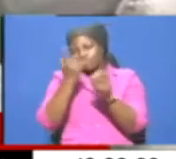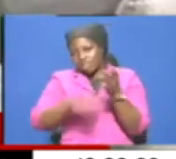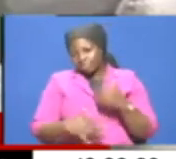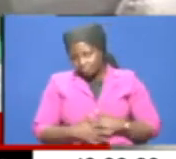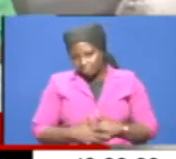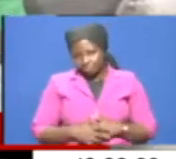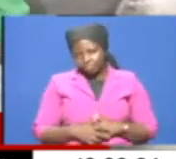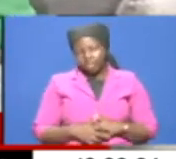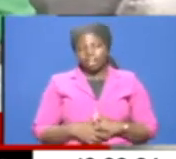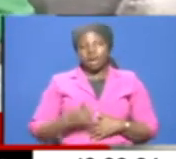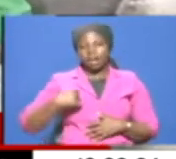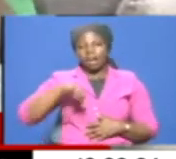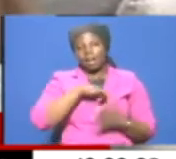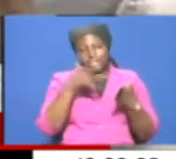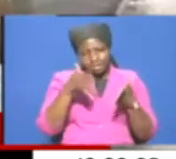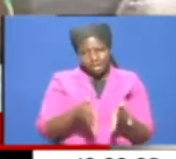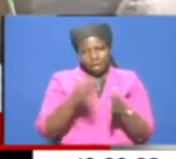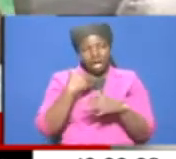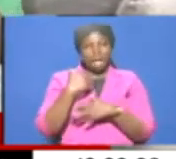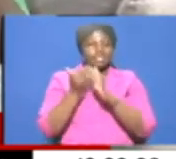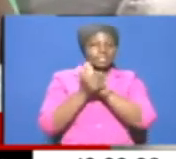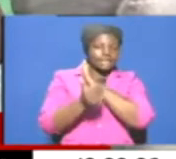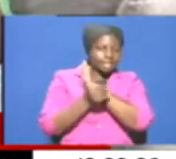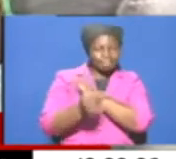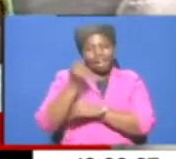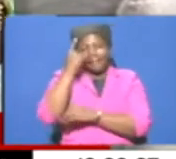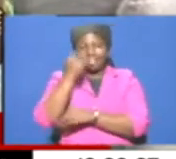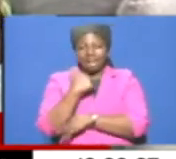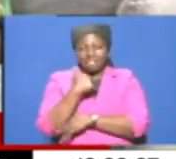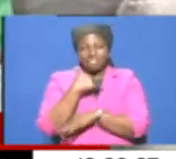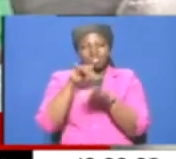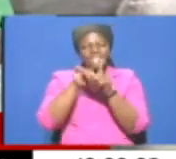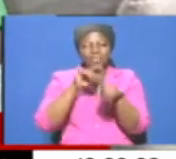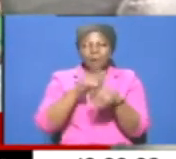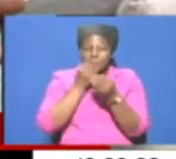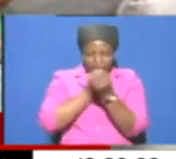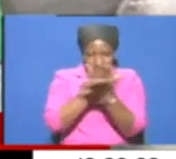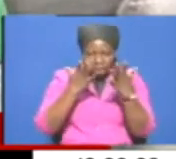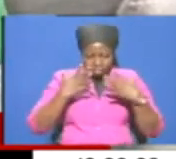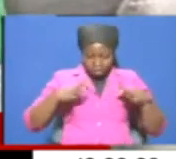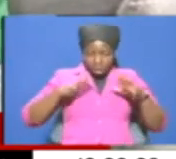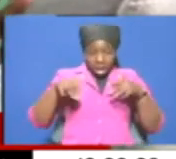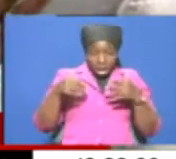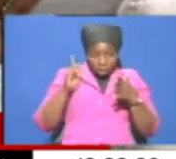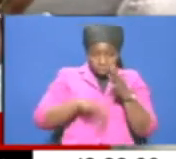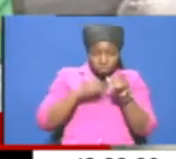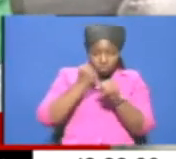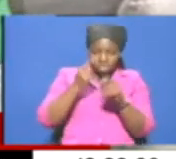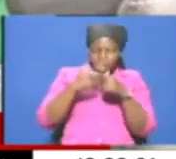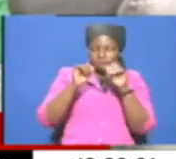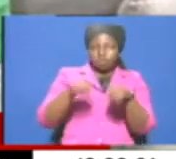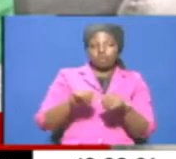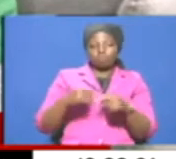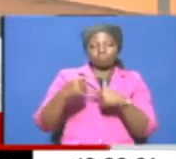tunaweza fanya nini tuko hapa tuko na ujuzi tuko na kuelewa na tukishaambia watu wetu vile wataweza kufanya tutasonga tu.